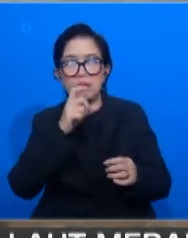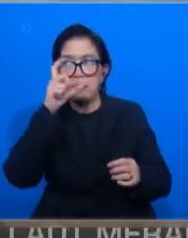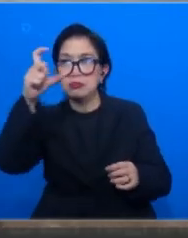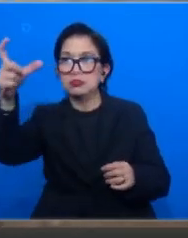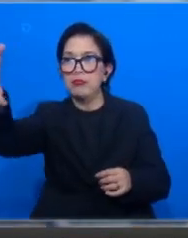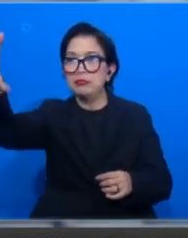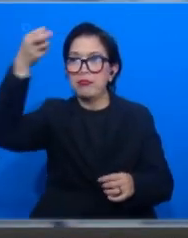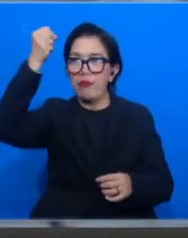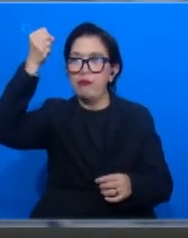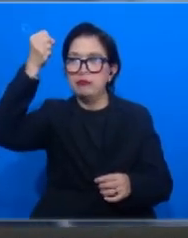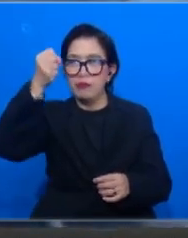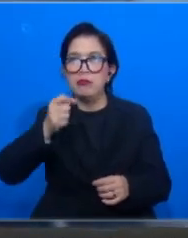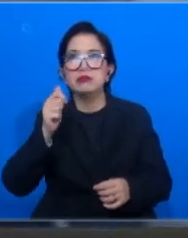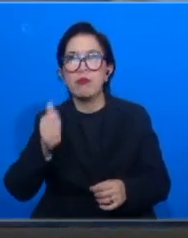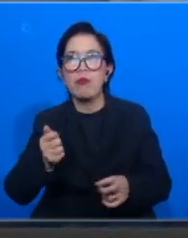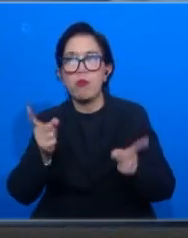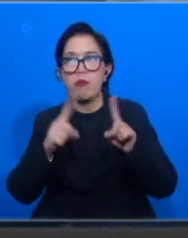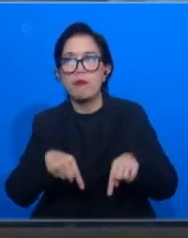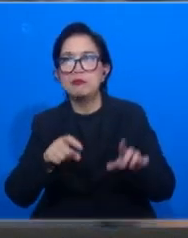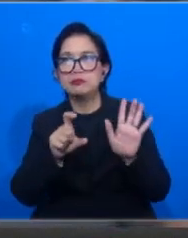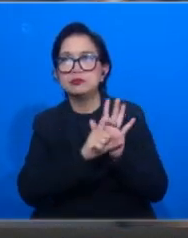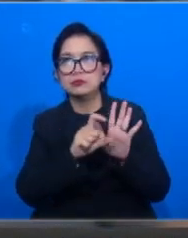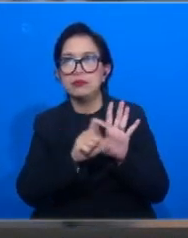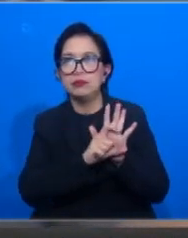patut ditiru tim liputan CNN